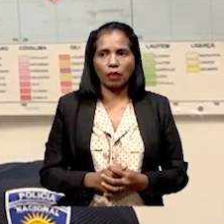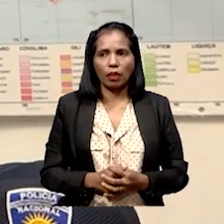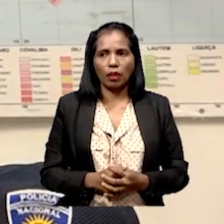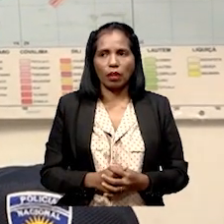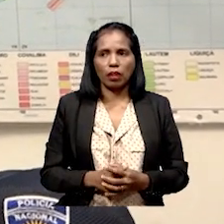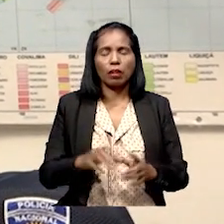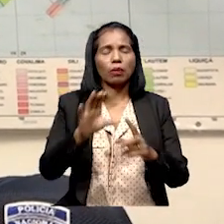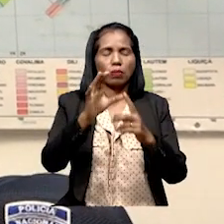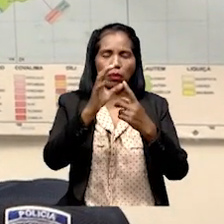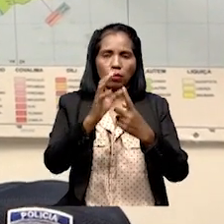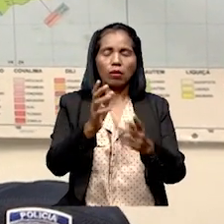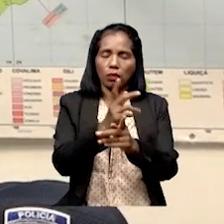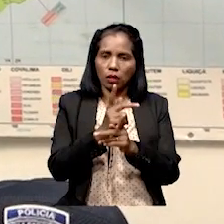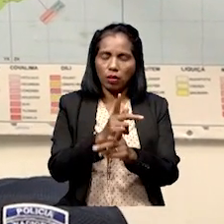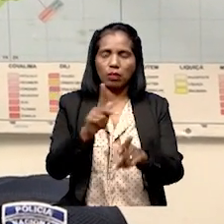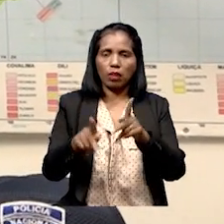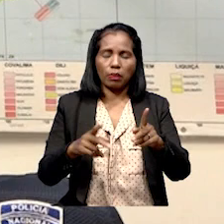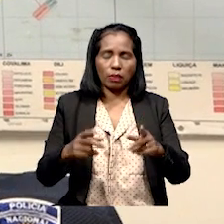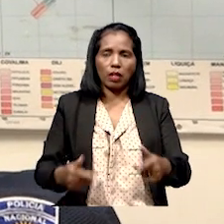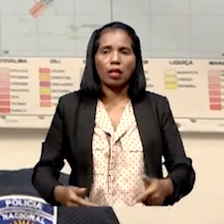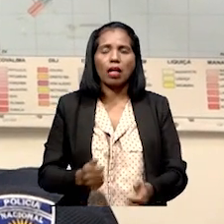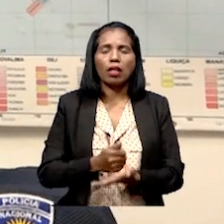siguru vida hatu